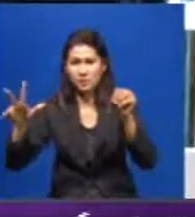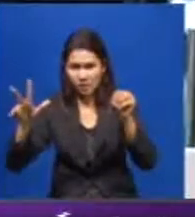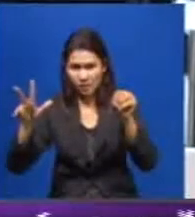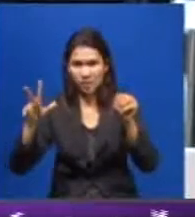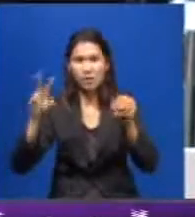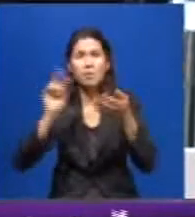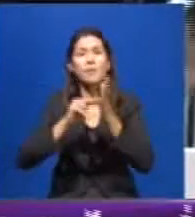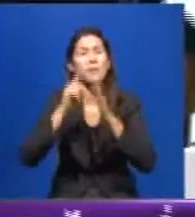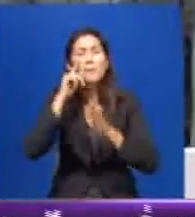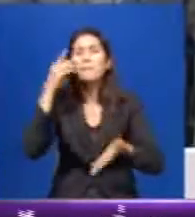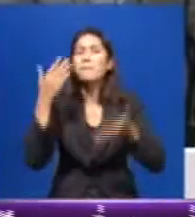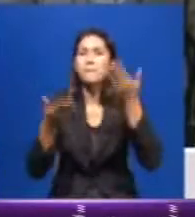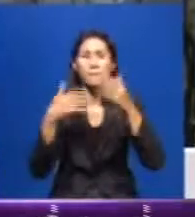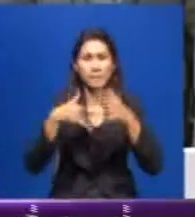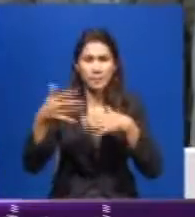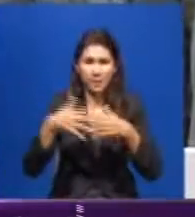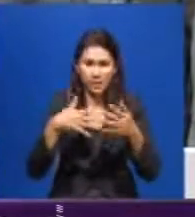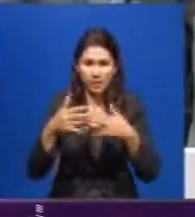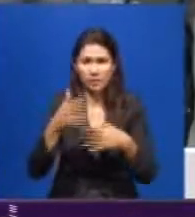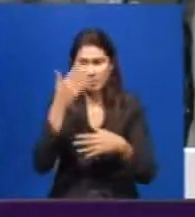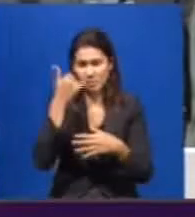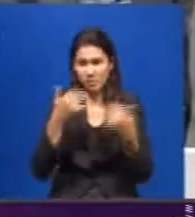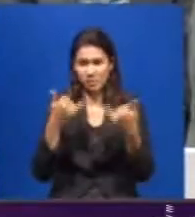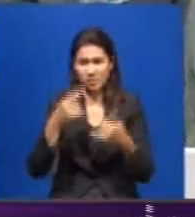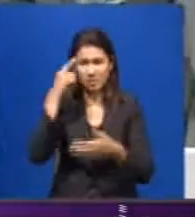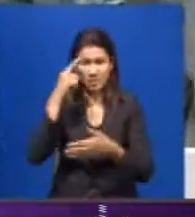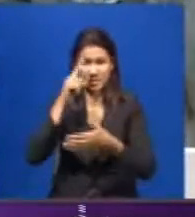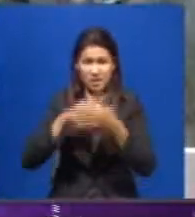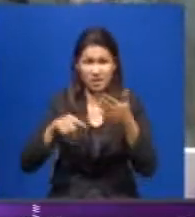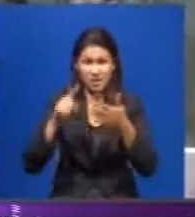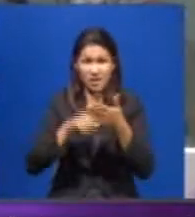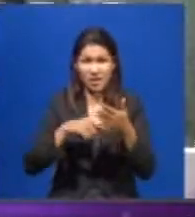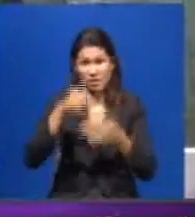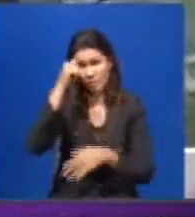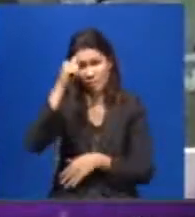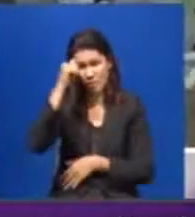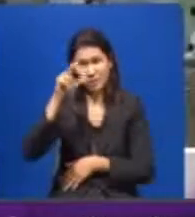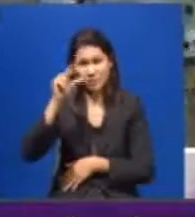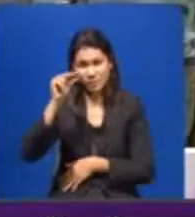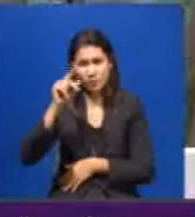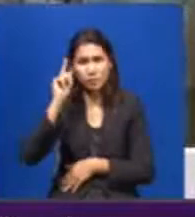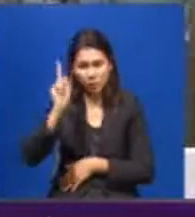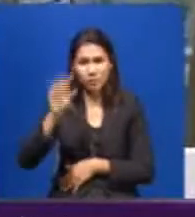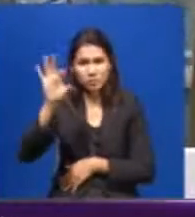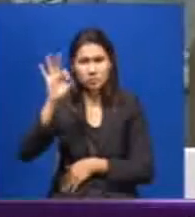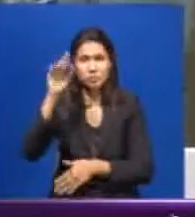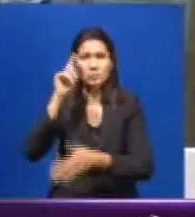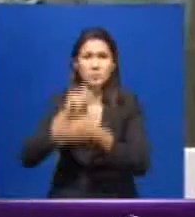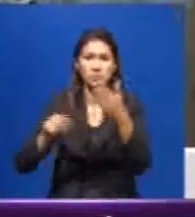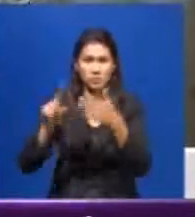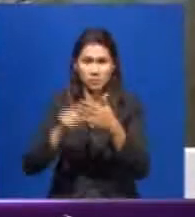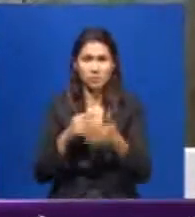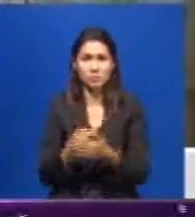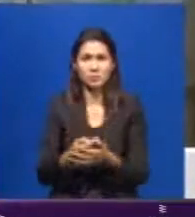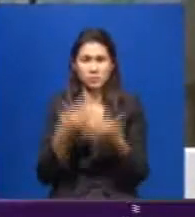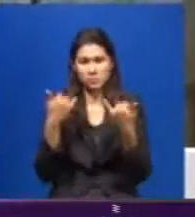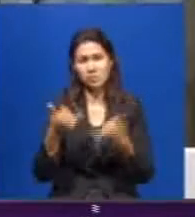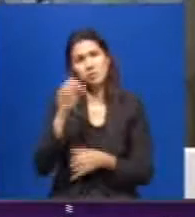มก็ไม่ได้เพราะ172 173มันคือเมื่อเลือกตั้งมา30วันต้องเรื่องนายกกันถูกไหมครับ ค่ะ ทีนี้ตอนนี้ไม่มีส.